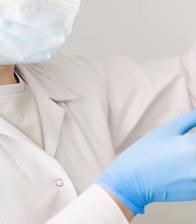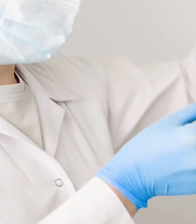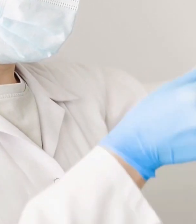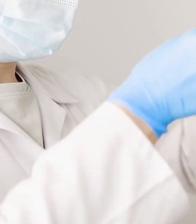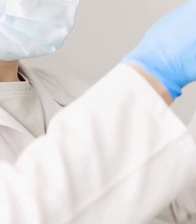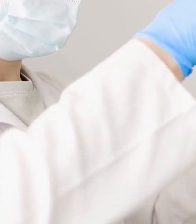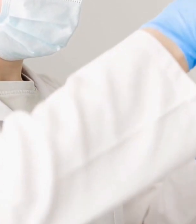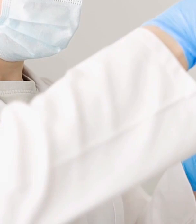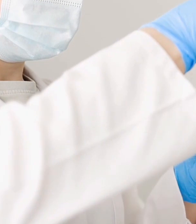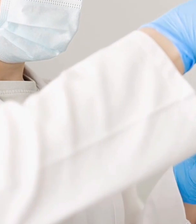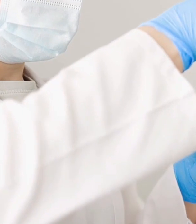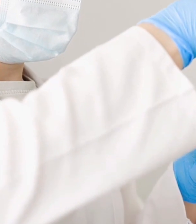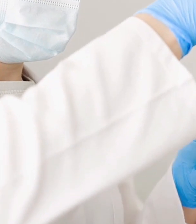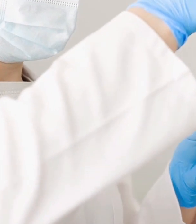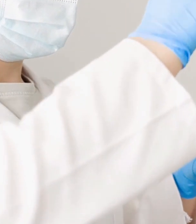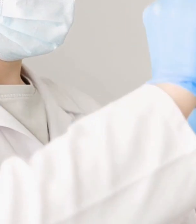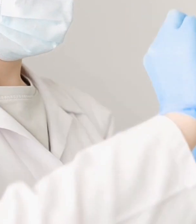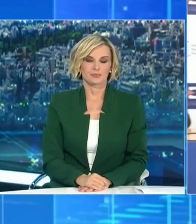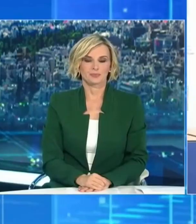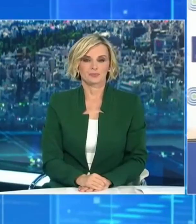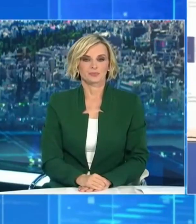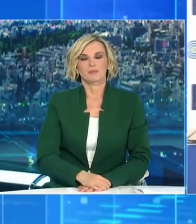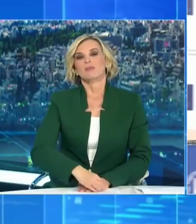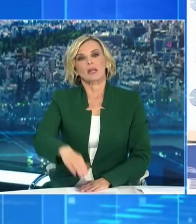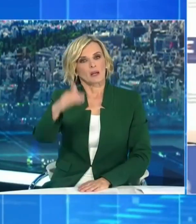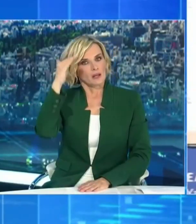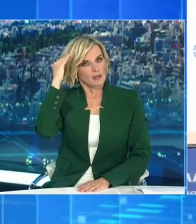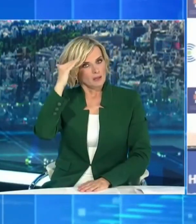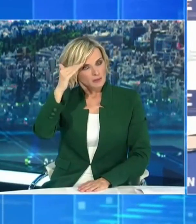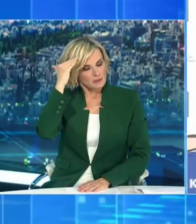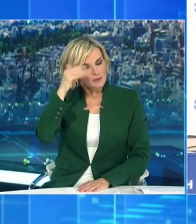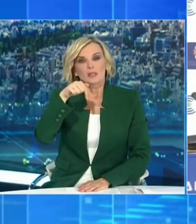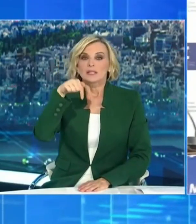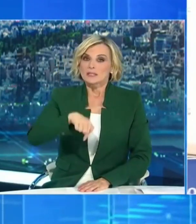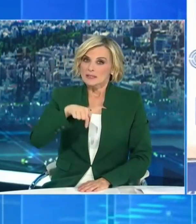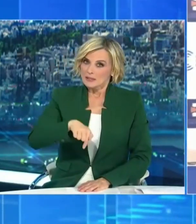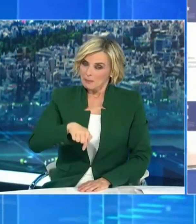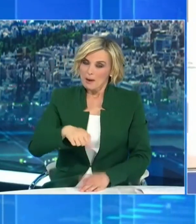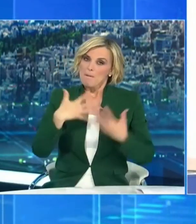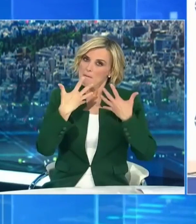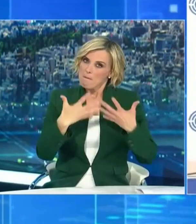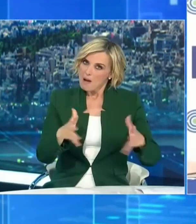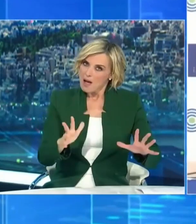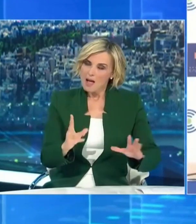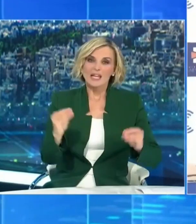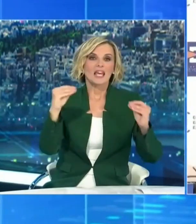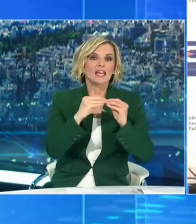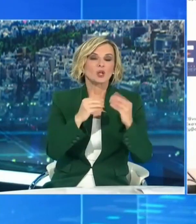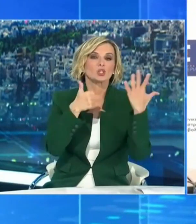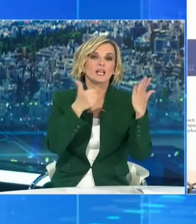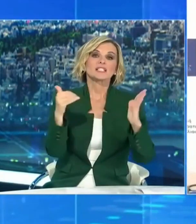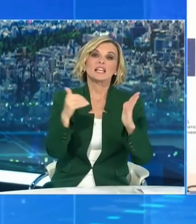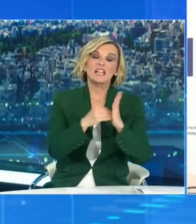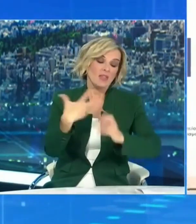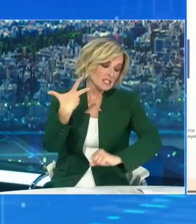në përshpejtimin e ritmeve të vaksinimit të popullsisë. Sëmëra e kumbra më dobithi, mekri stigmi 26.000 embolizmi që e kun